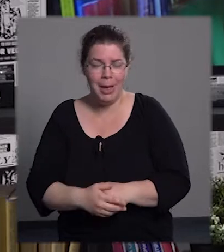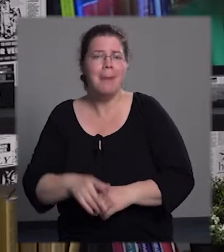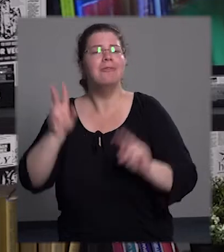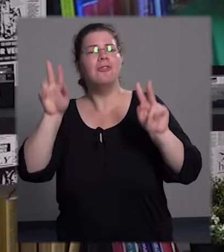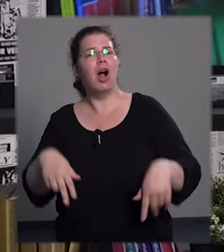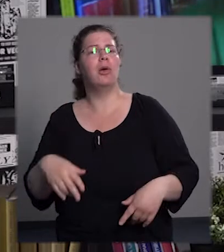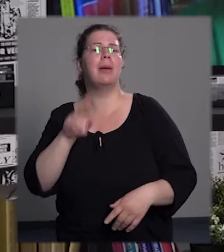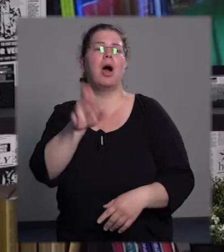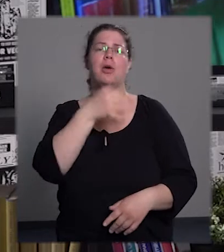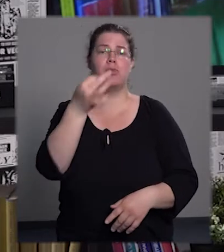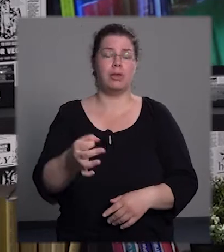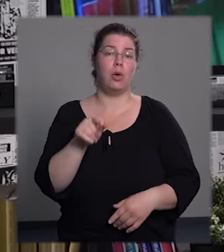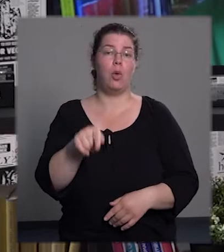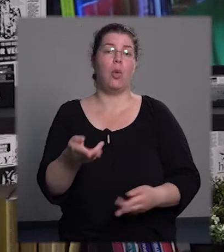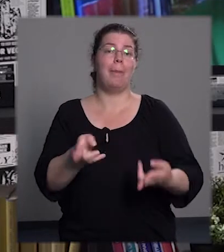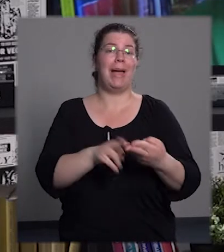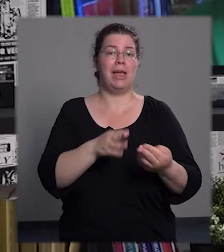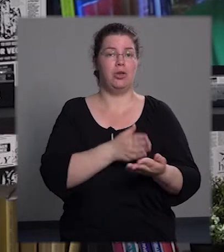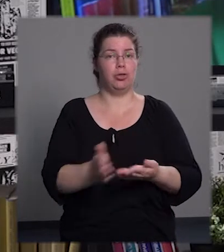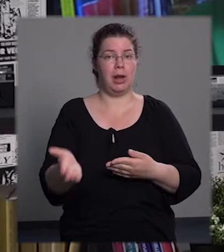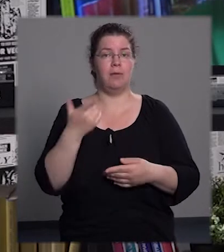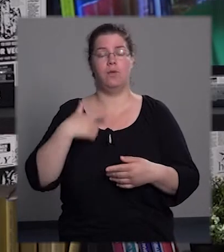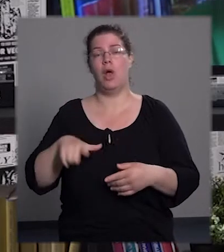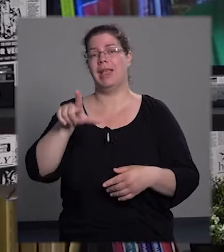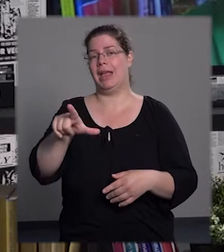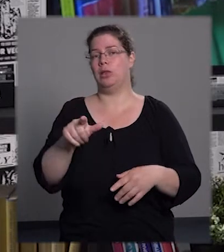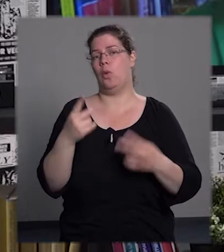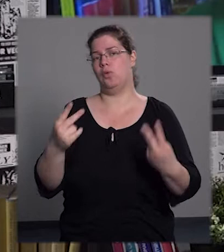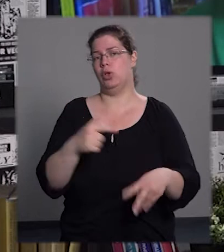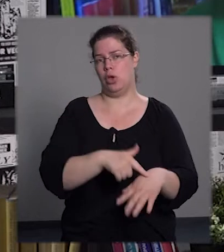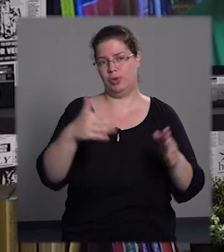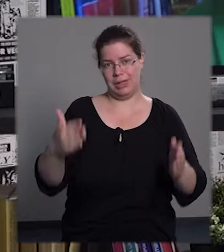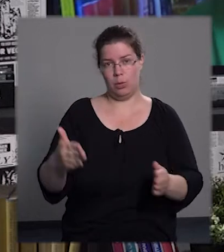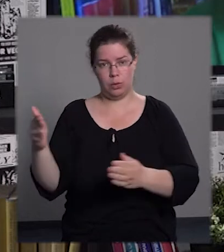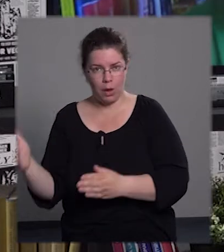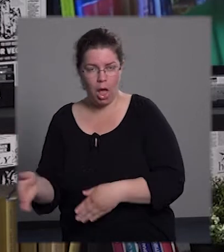csak arról van szó, hogy az ő pályája során volt kettő fontos időszak, amikor ő